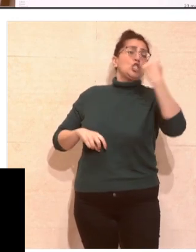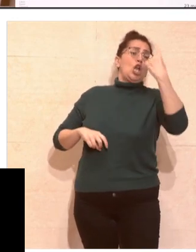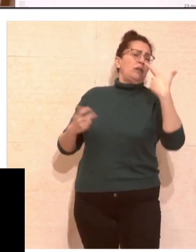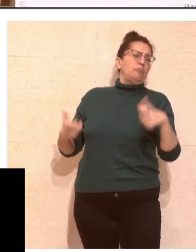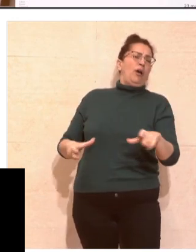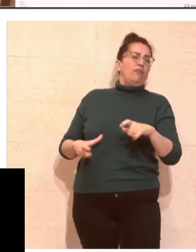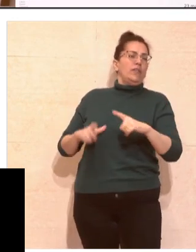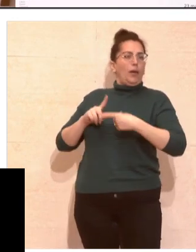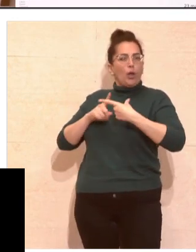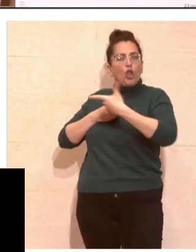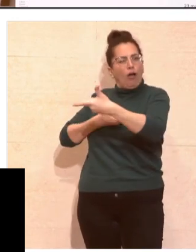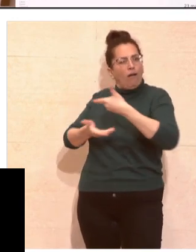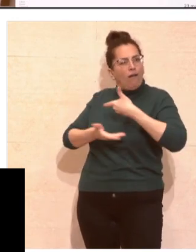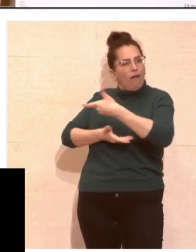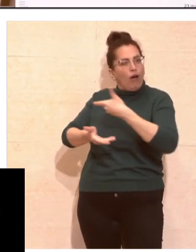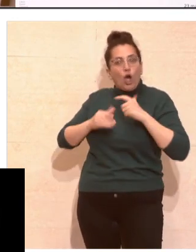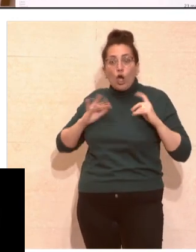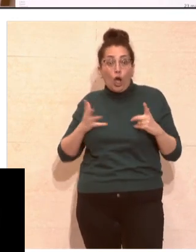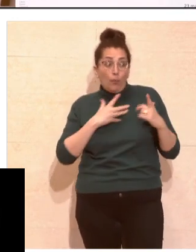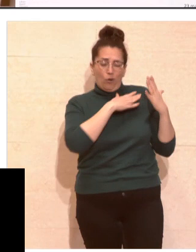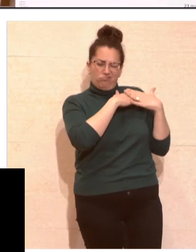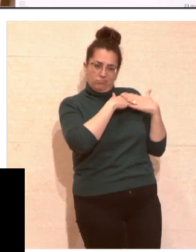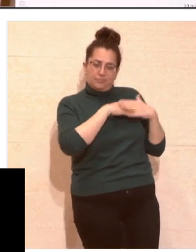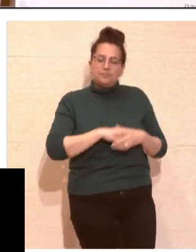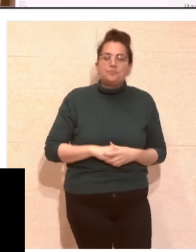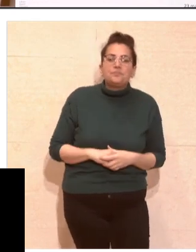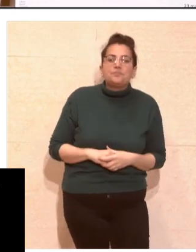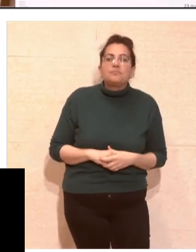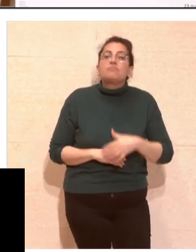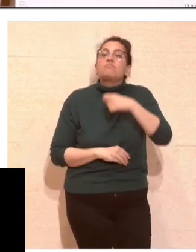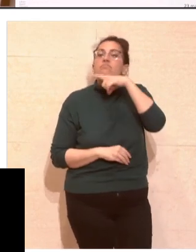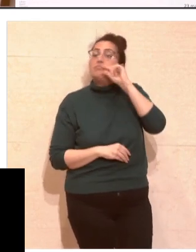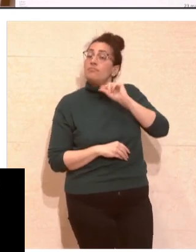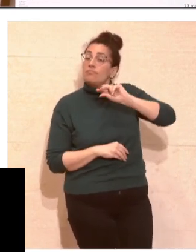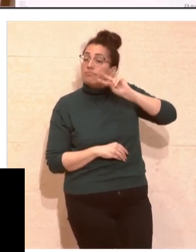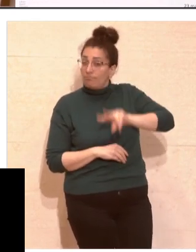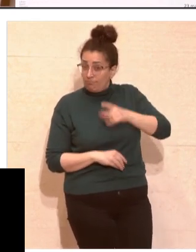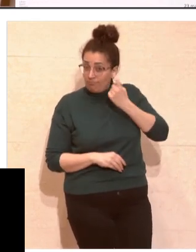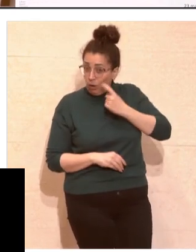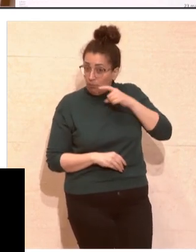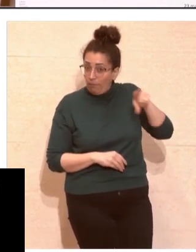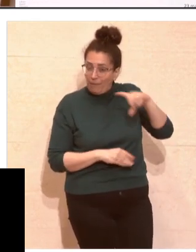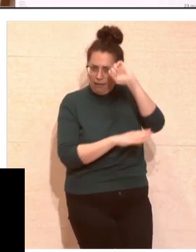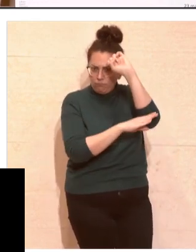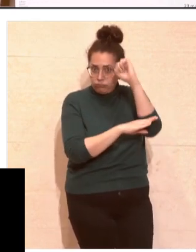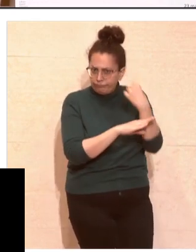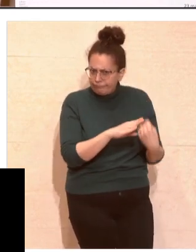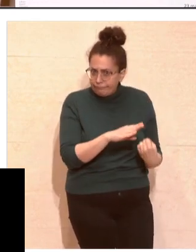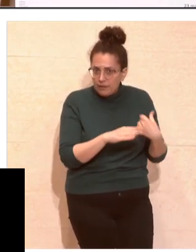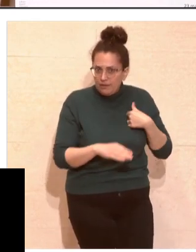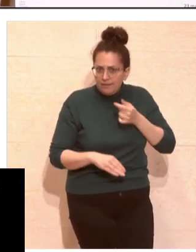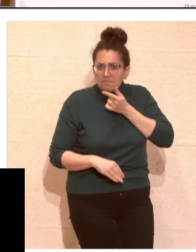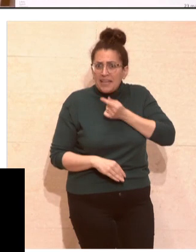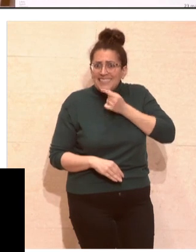Après, la position qui est importante, on peut se poser la question pourquoi eux, les parents, sont vite perdus dans tout le tourbillon et